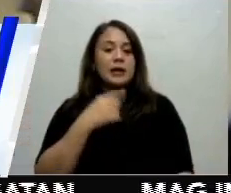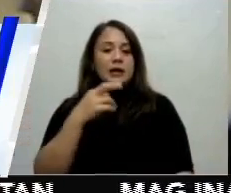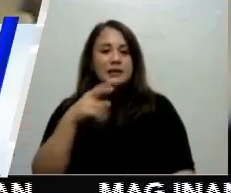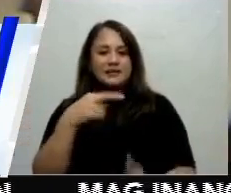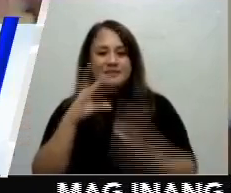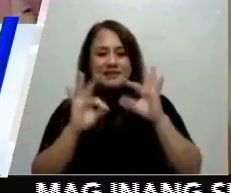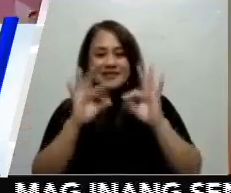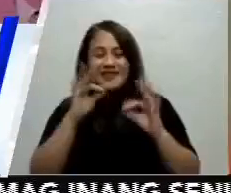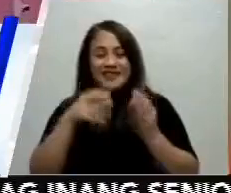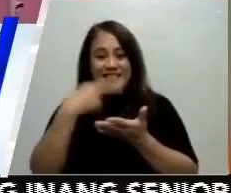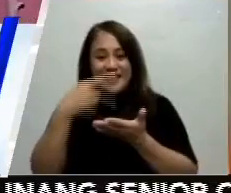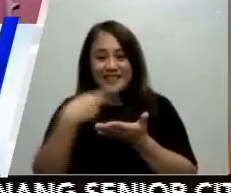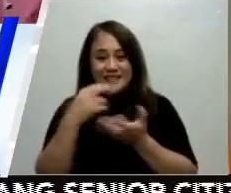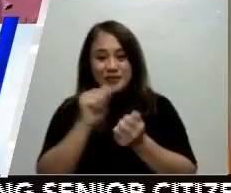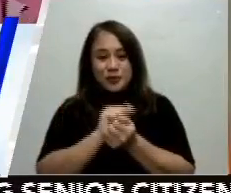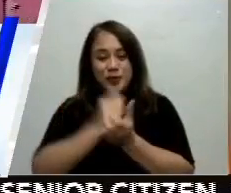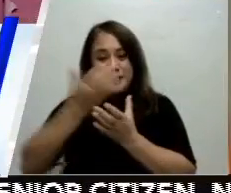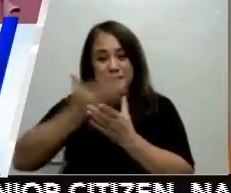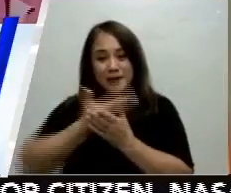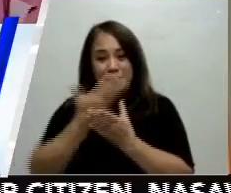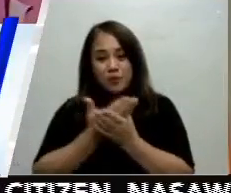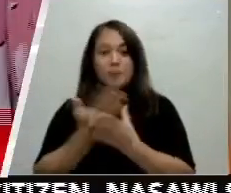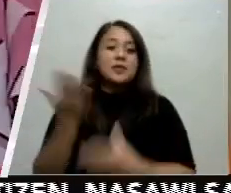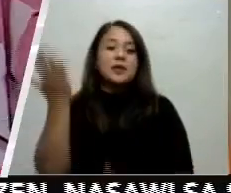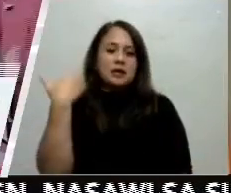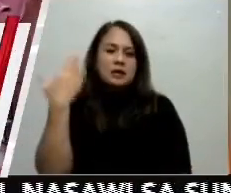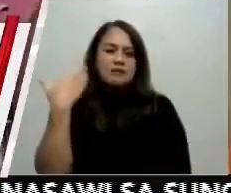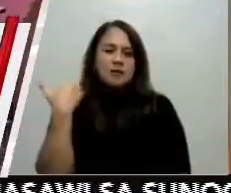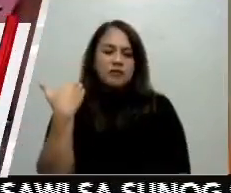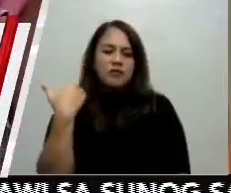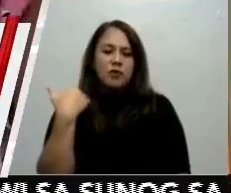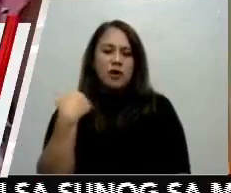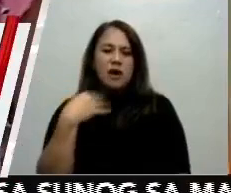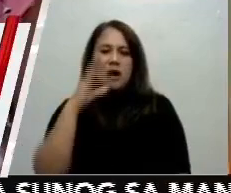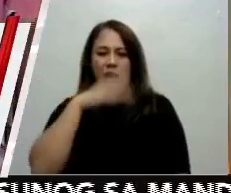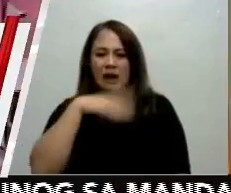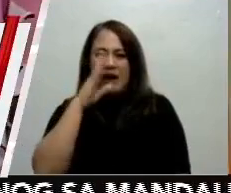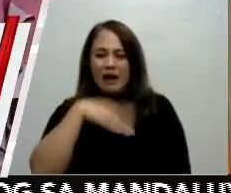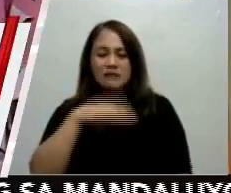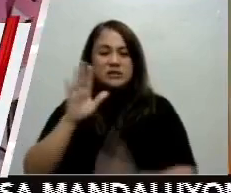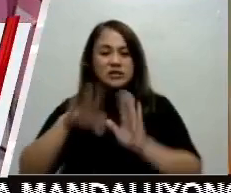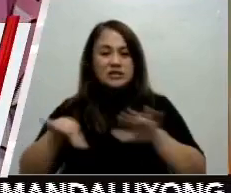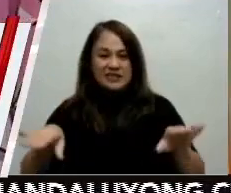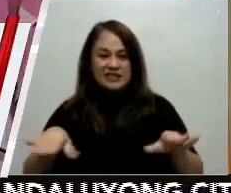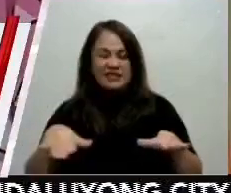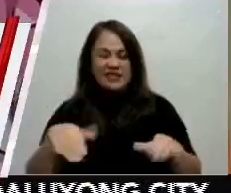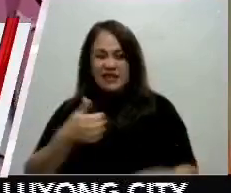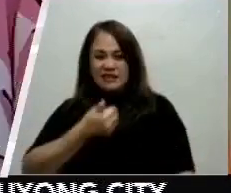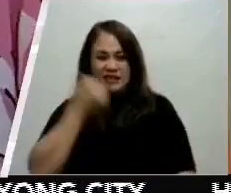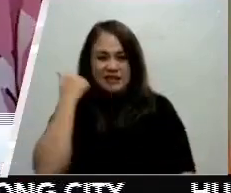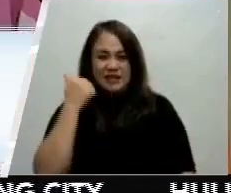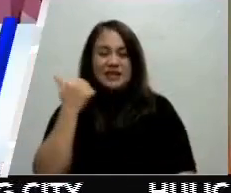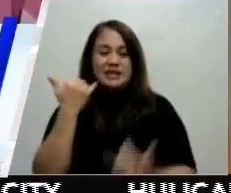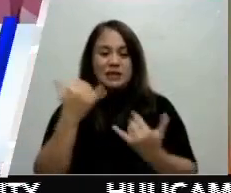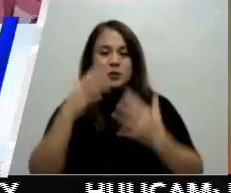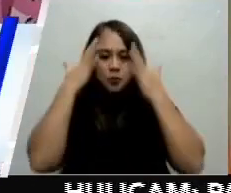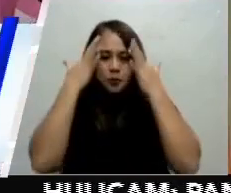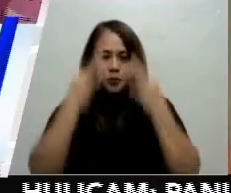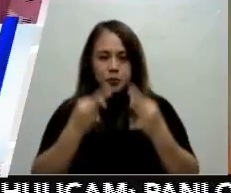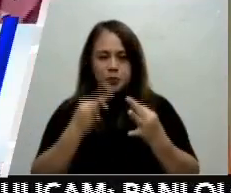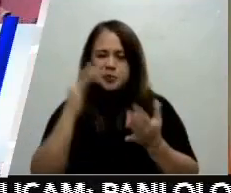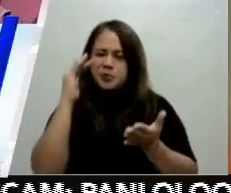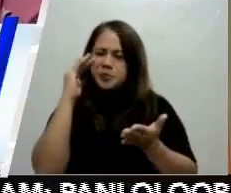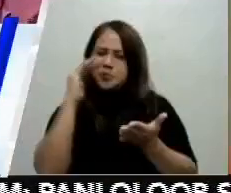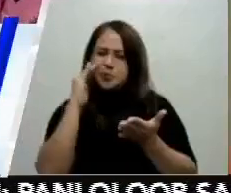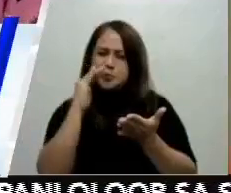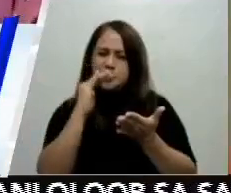dessert. Before, sa sobrang anghang, hindi makain ng mga bata. So we've decided na i-taper siya ng konti sa Filipino